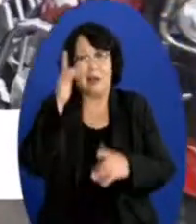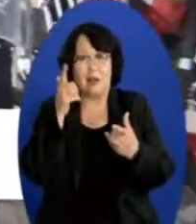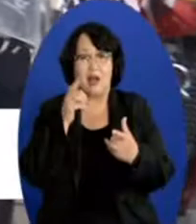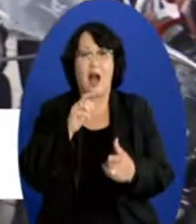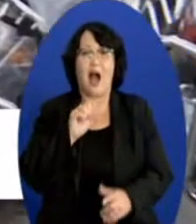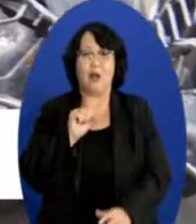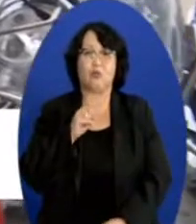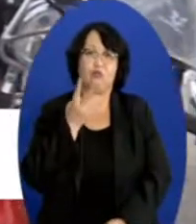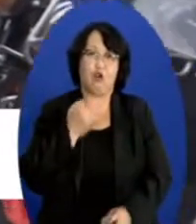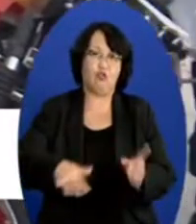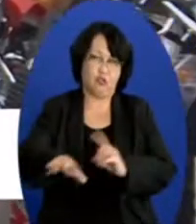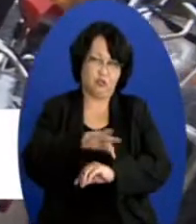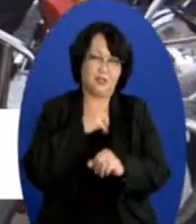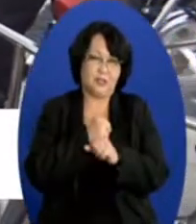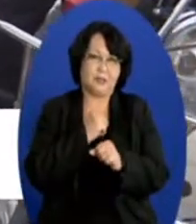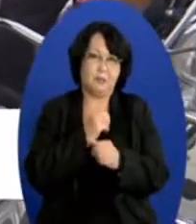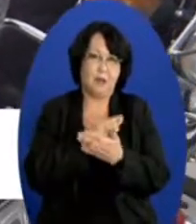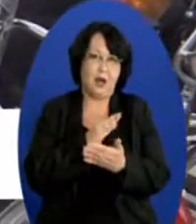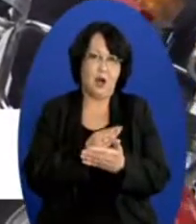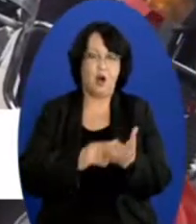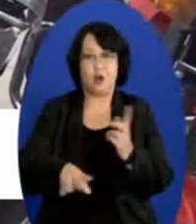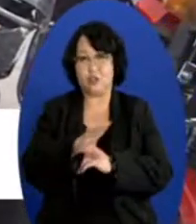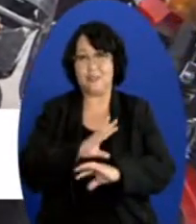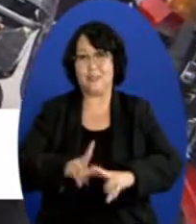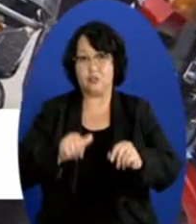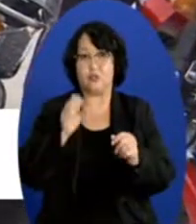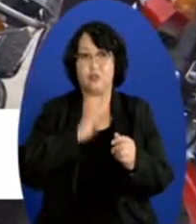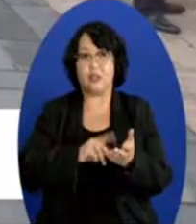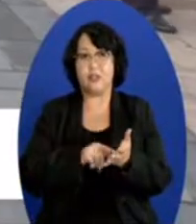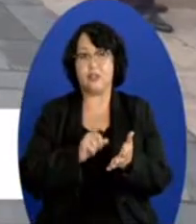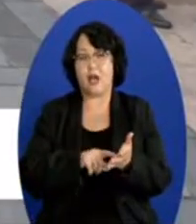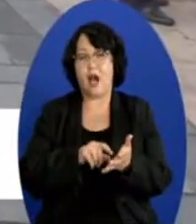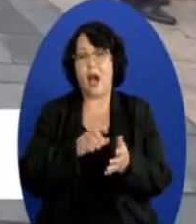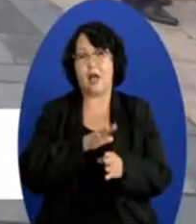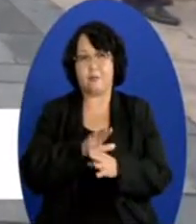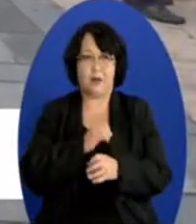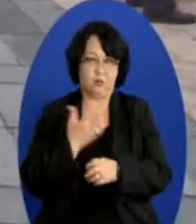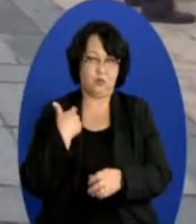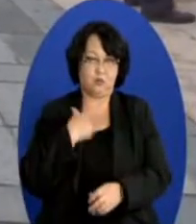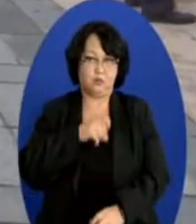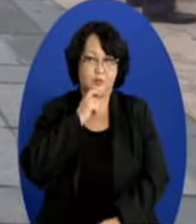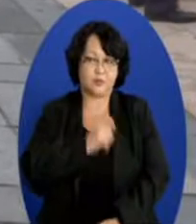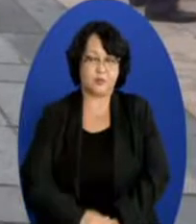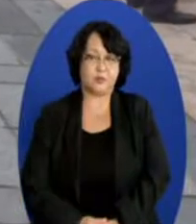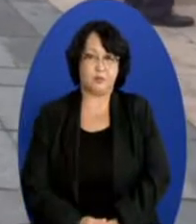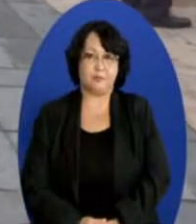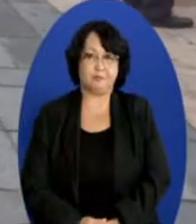судалгаа байдаг. Тиймээс тэдний ажиллах нөхцөлийг сайжруулах шаардлагатай байна гэж албаныхан хэлжээ.